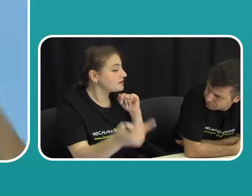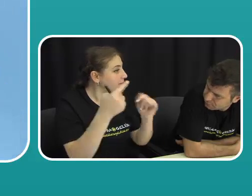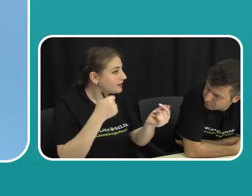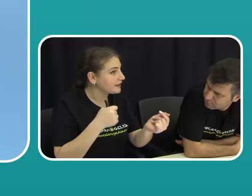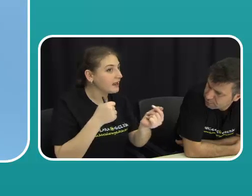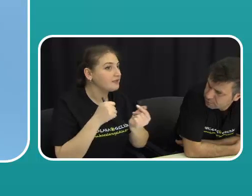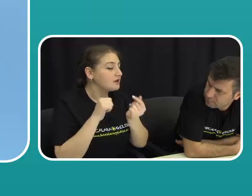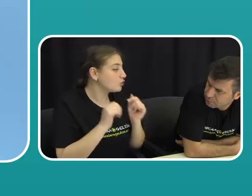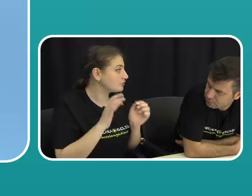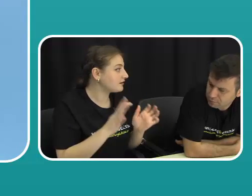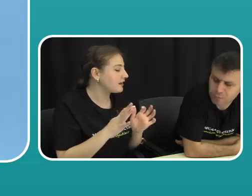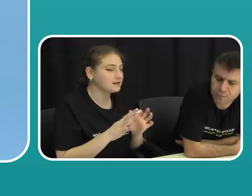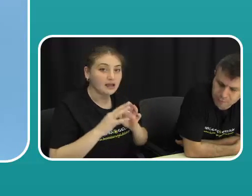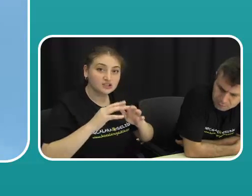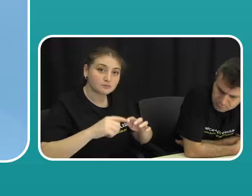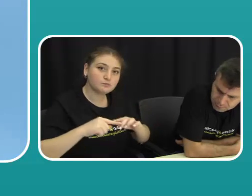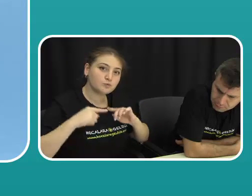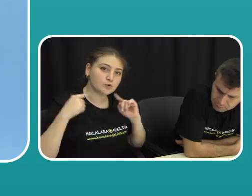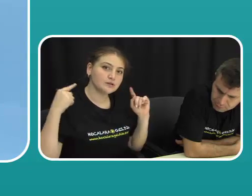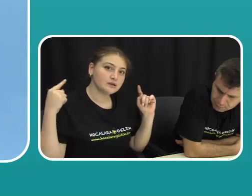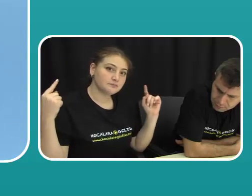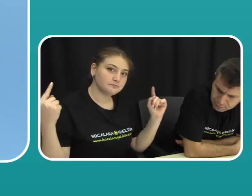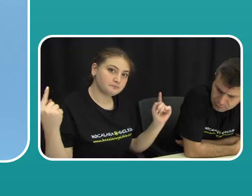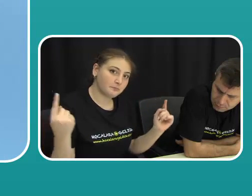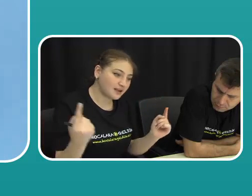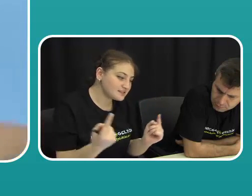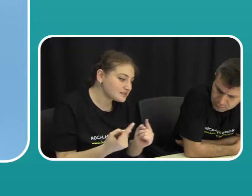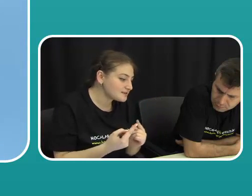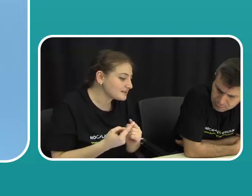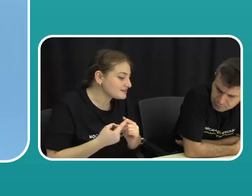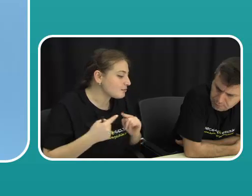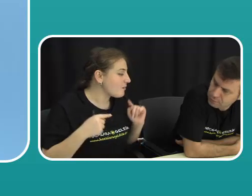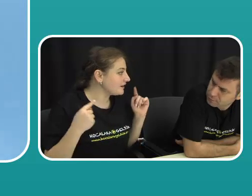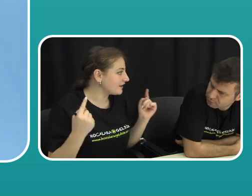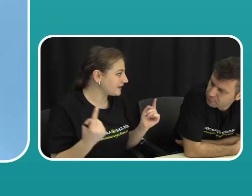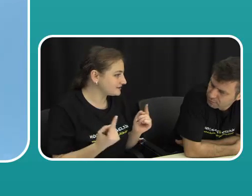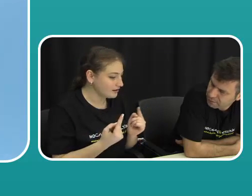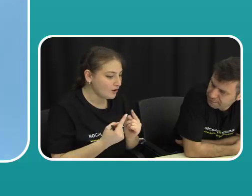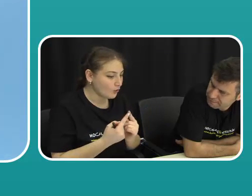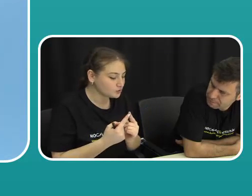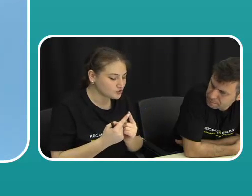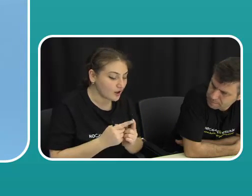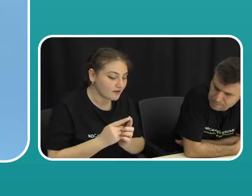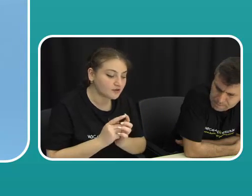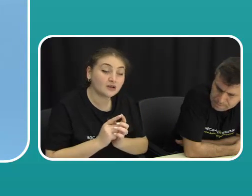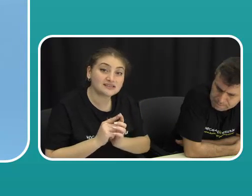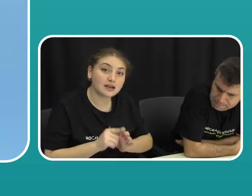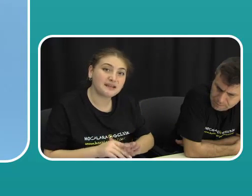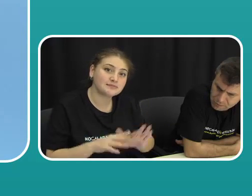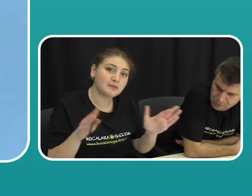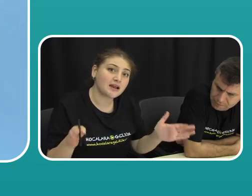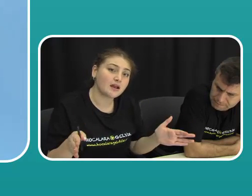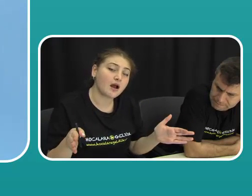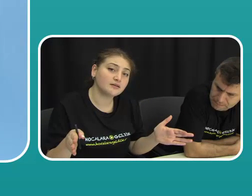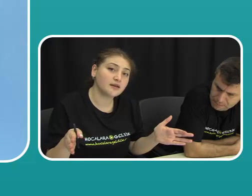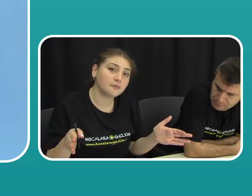çaldı kapıya gelen torunları değildi şimdi Bu baktığın zaman zaten tamamen hareketten oluşuyor ve dolayısıyla